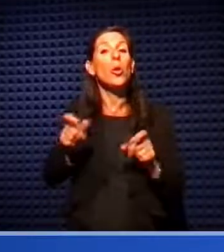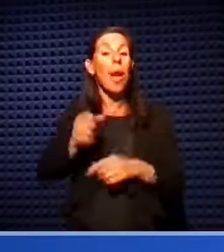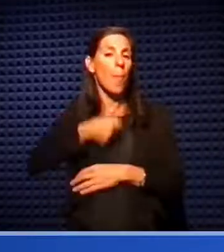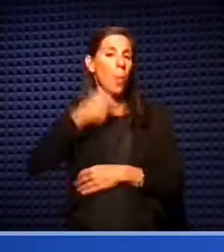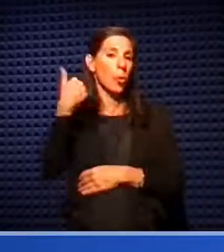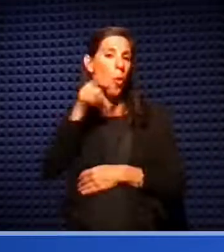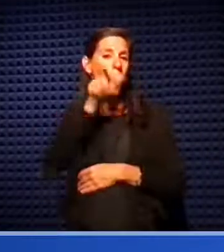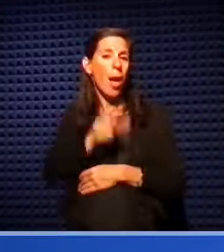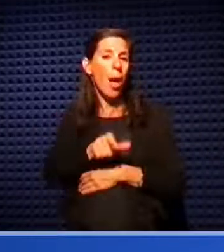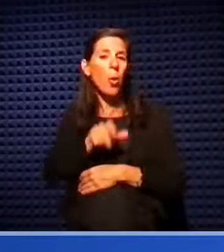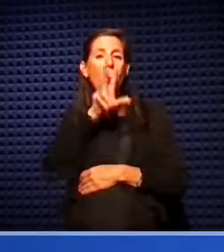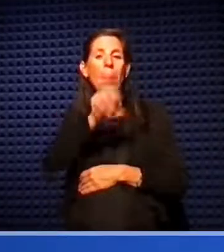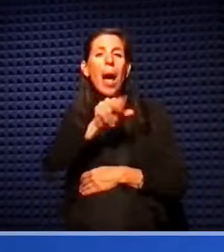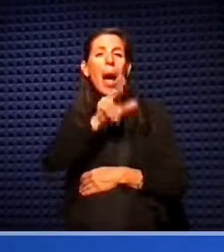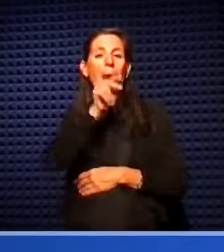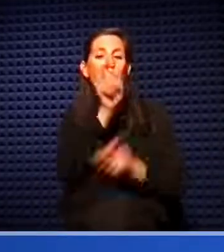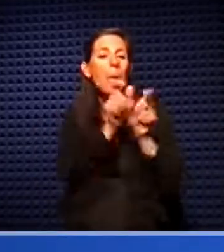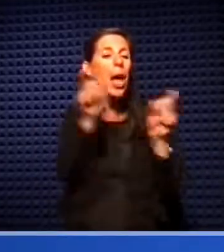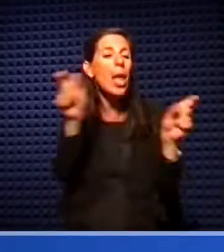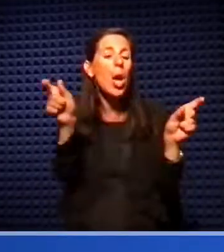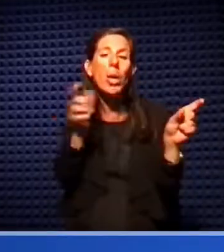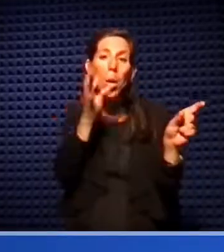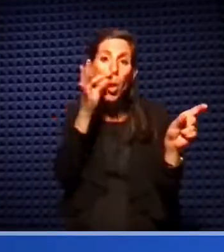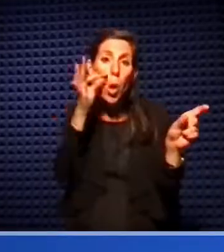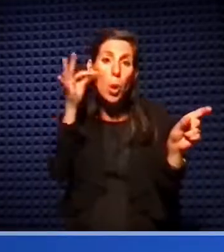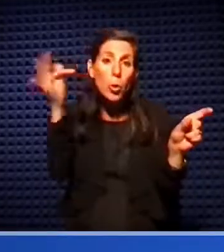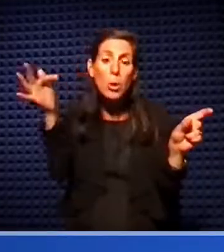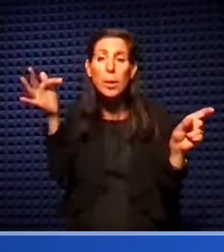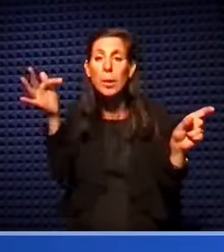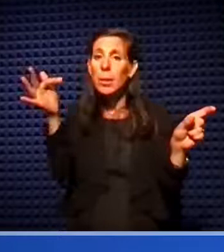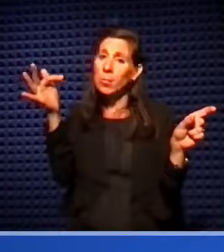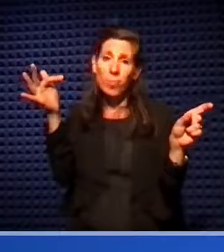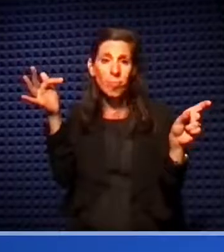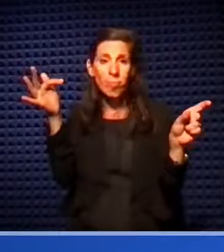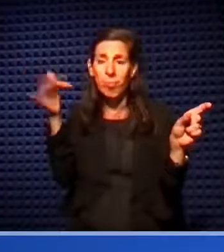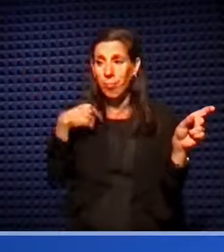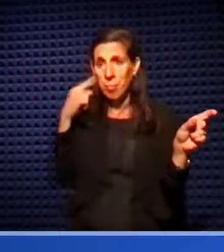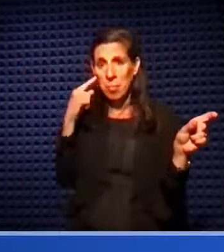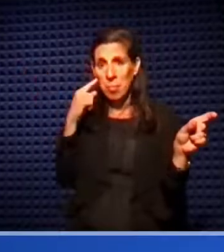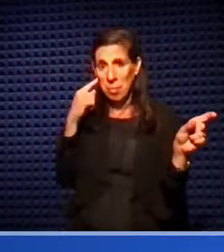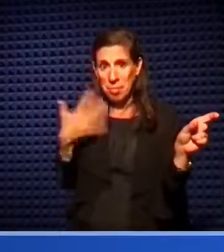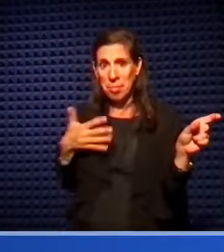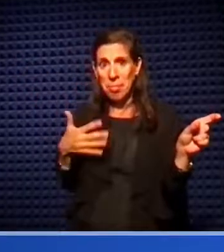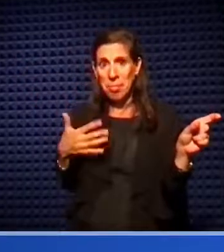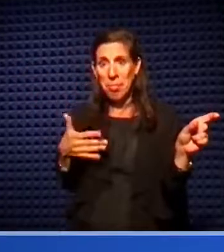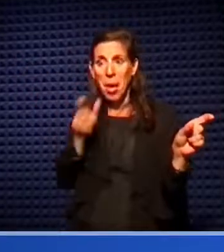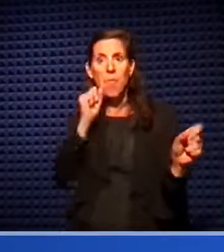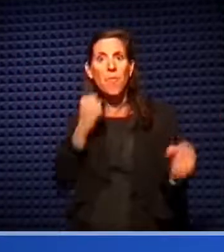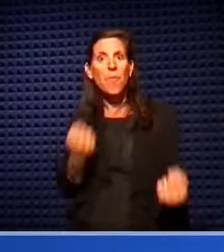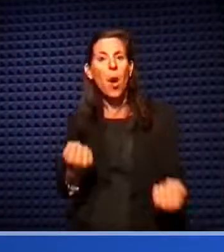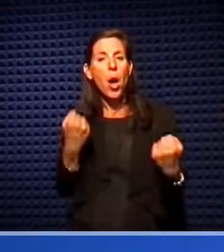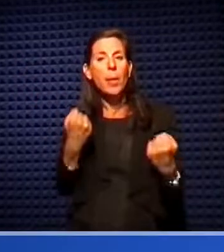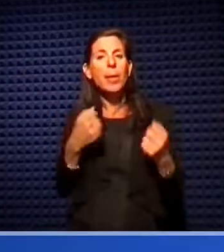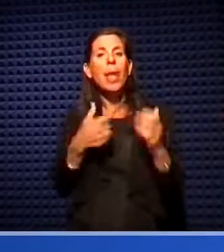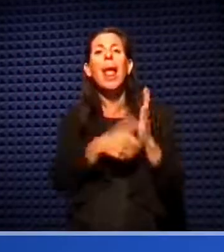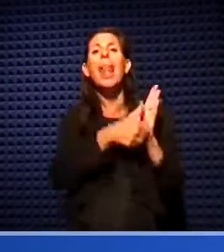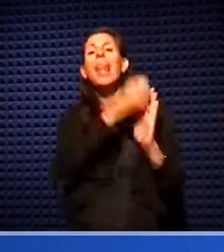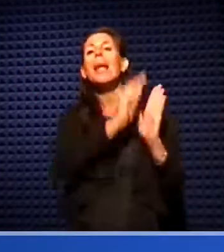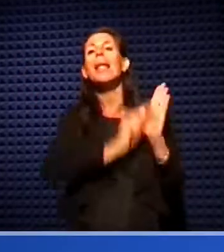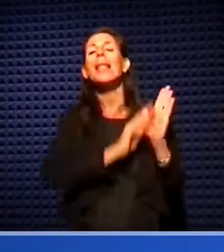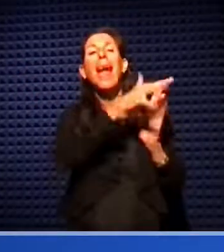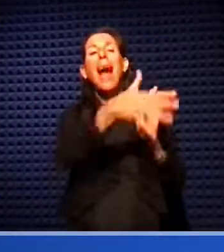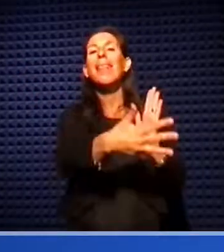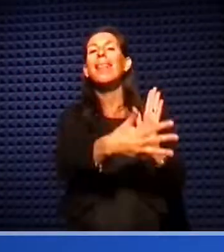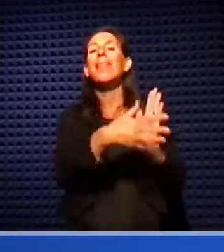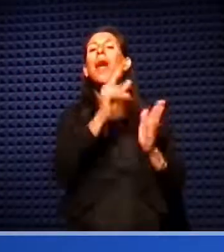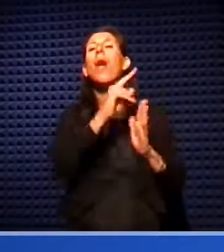ኣይብለካን ኣብ ካልእ መልእኽታቱ ኣሕዋተይ ወይ እውን ዝኸበርኩም ዝብል ንረክብ ኣብዚ ግን የለን ስለምንታይ ኮን ይኸውን ክሳብ